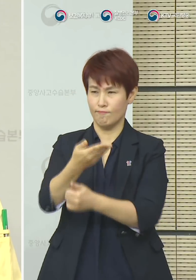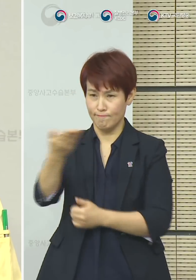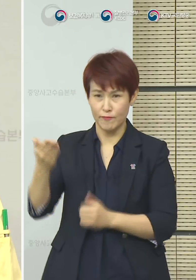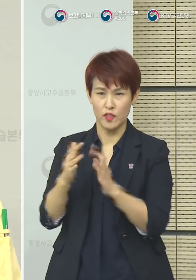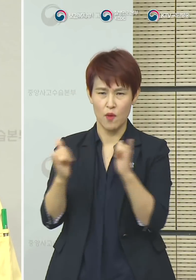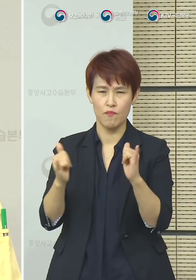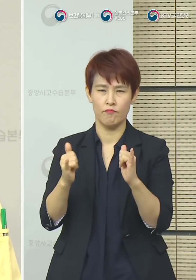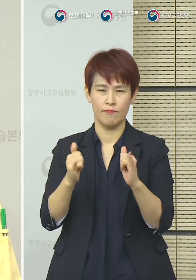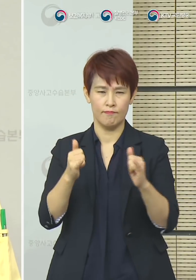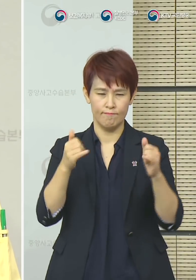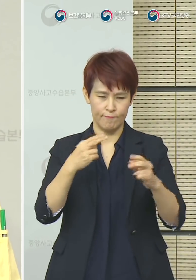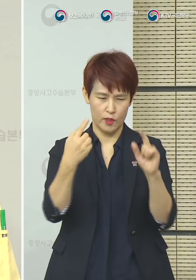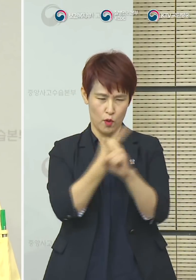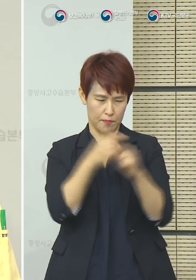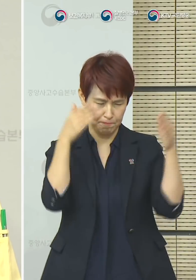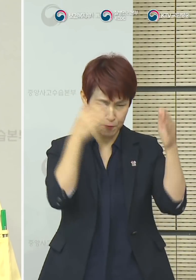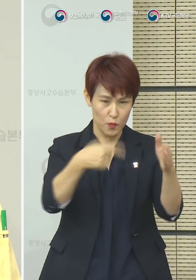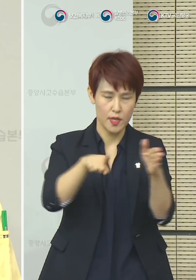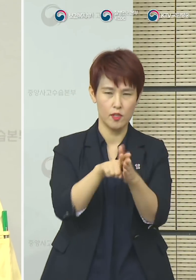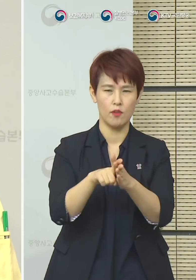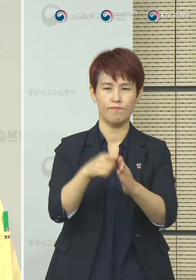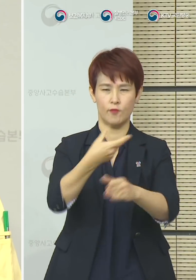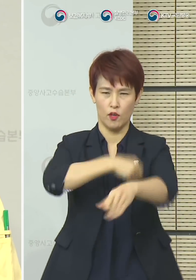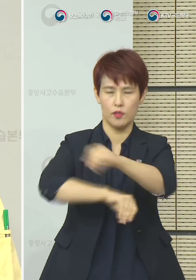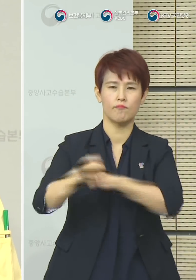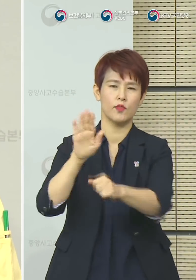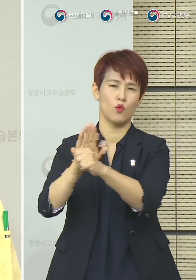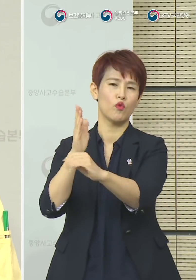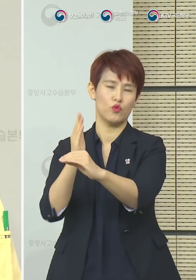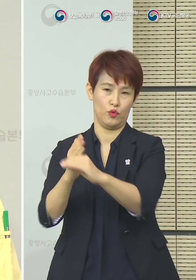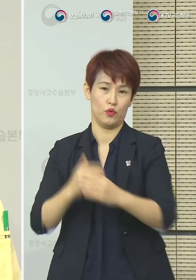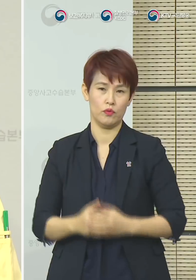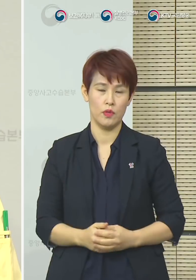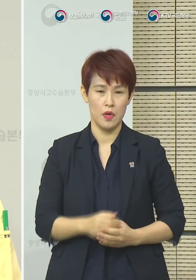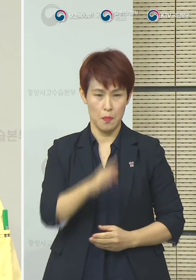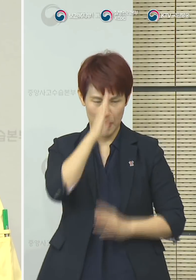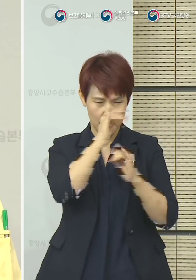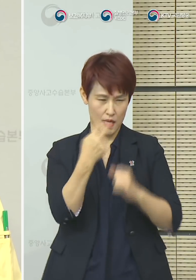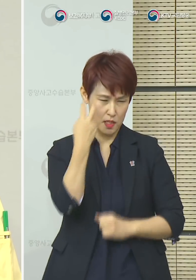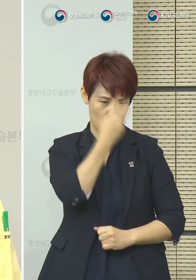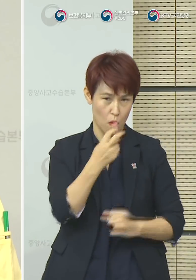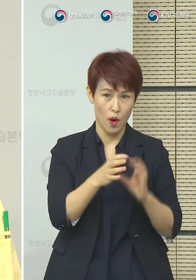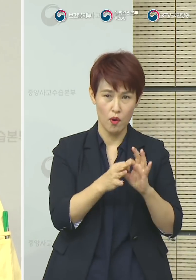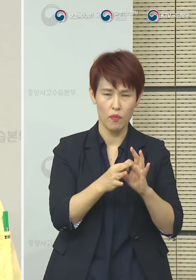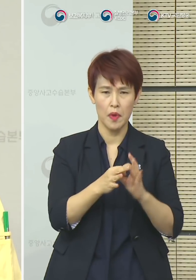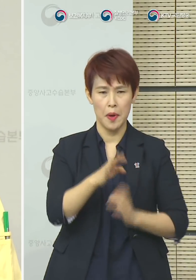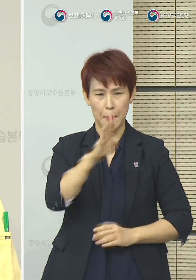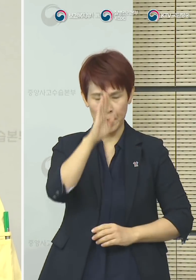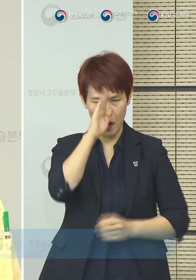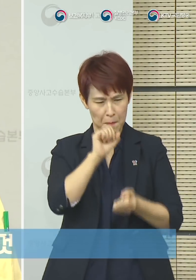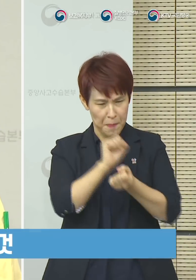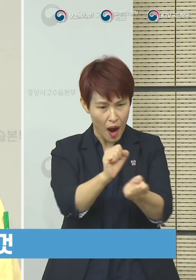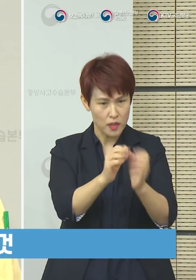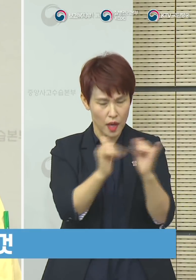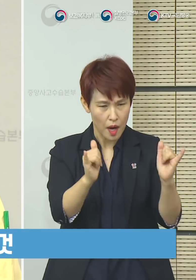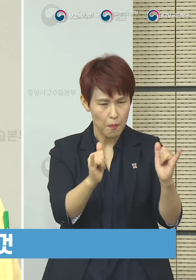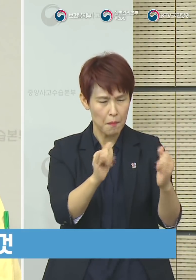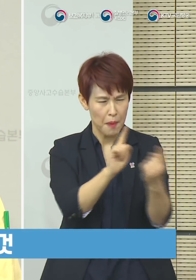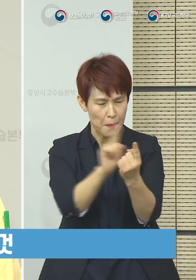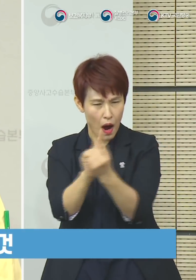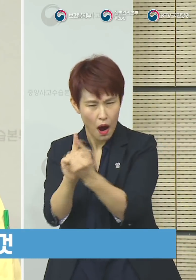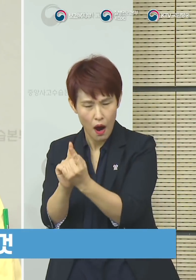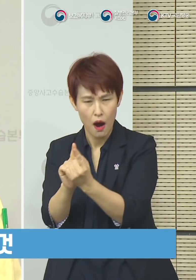있도록 적극적인 지원을 하고 있습니다. 환자 진료와 관련 확진자 등 접촉으로 의료진이